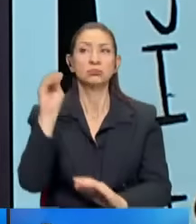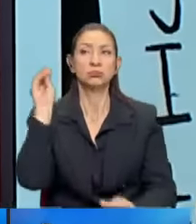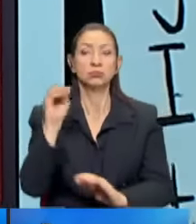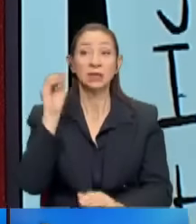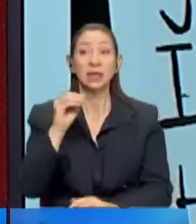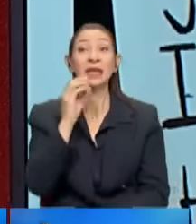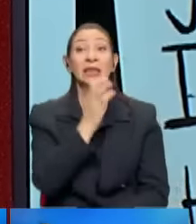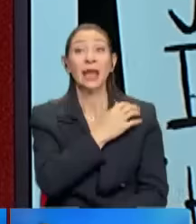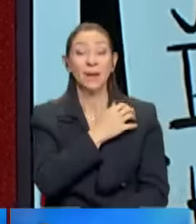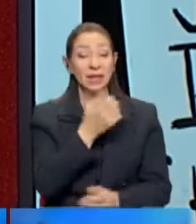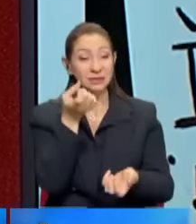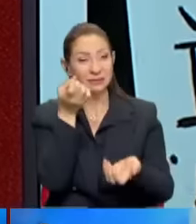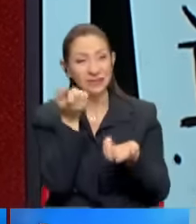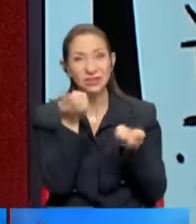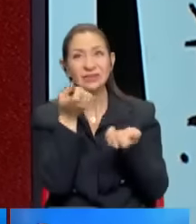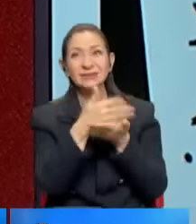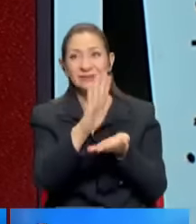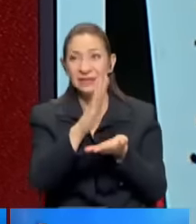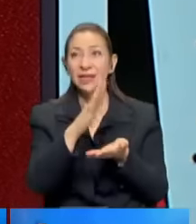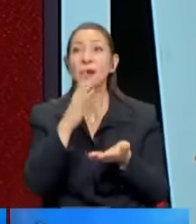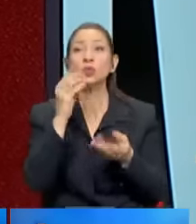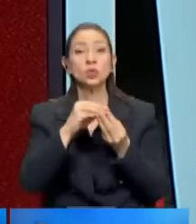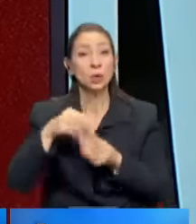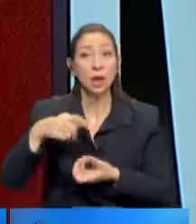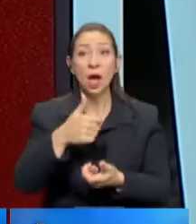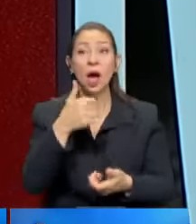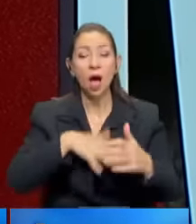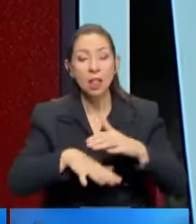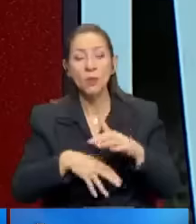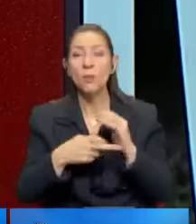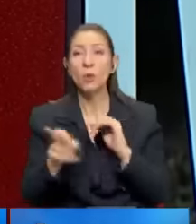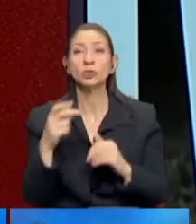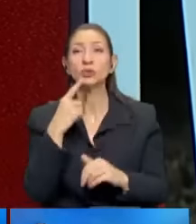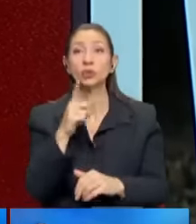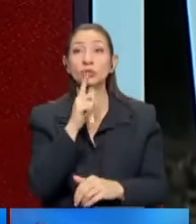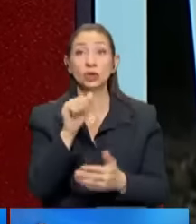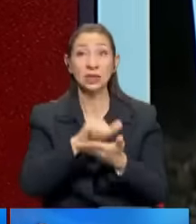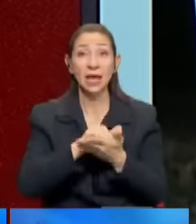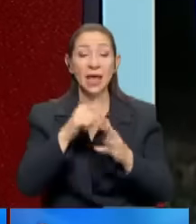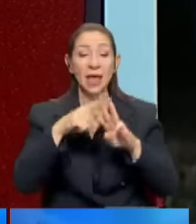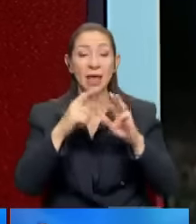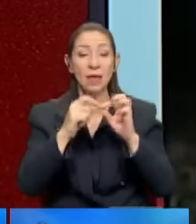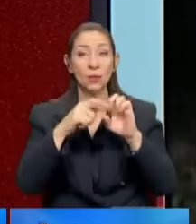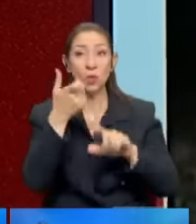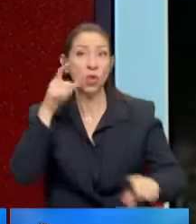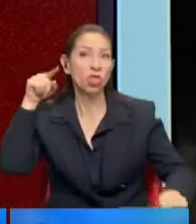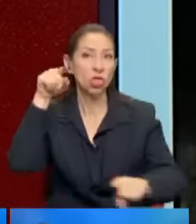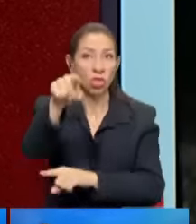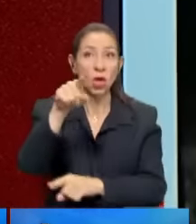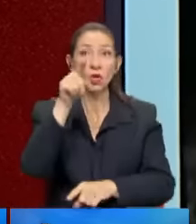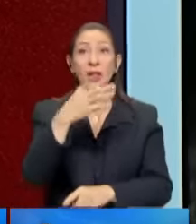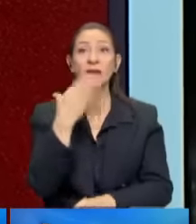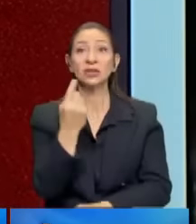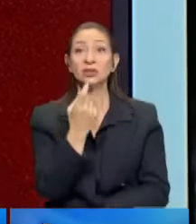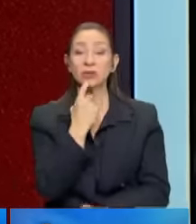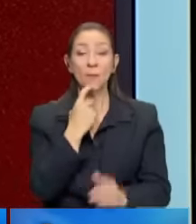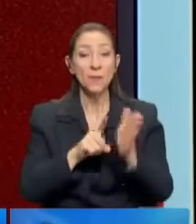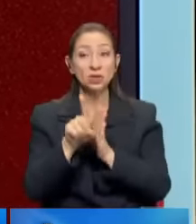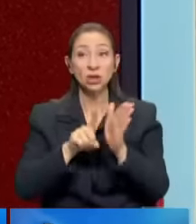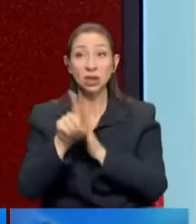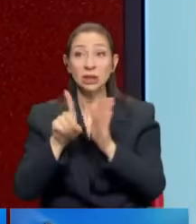teğmenleri ihraç için icat edilen suçlamanın altı boş diyor Sözcü gazetesi Ebru Eroğlu'nu Hedef gösterenler onun genç yaşında